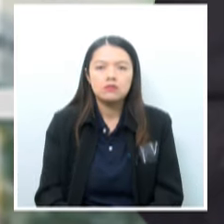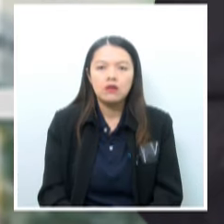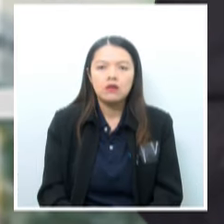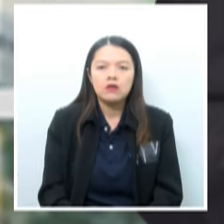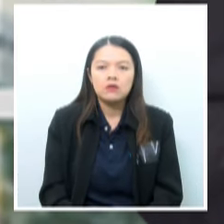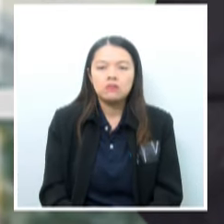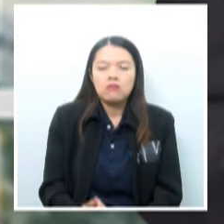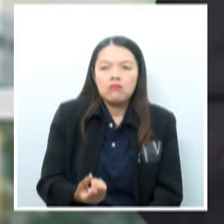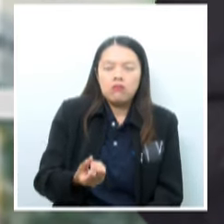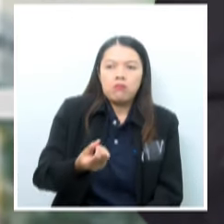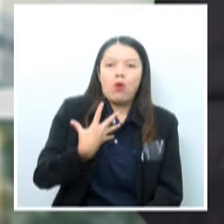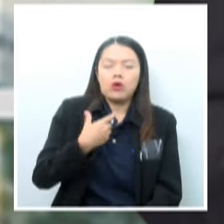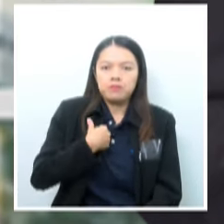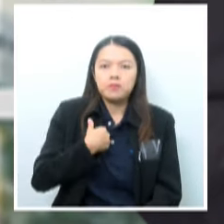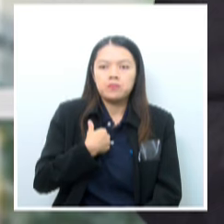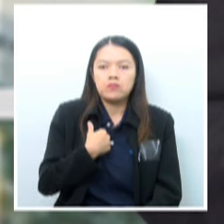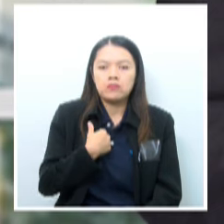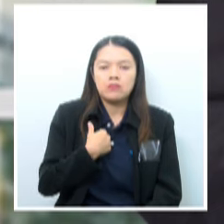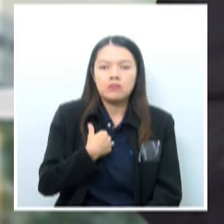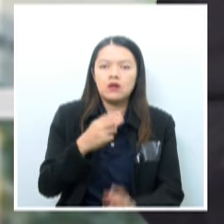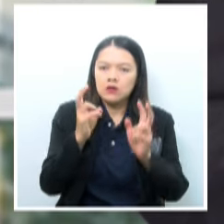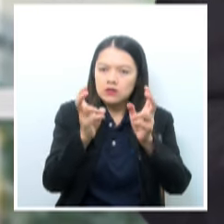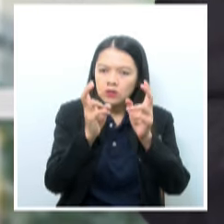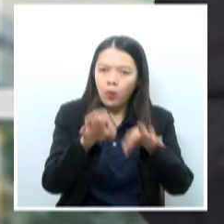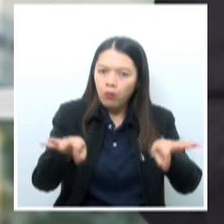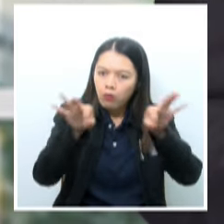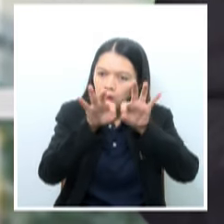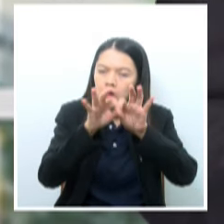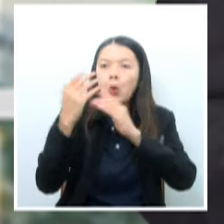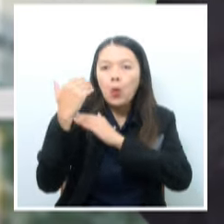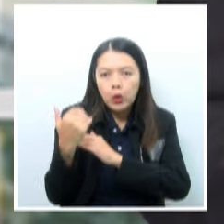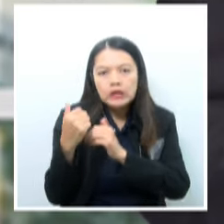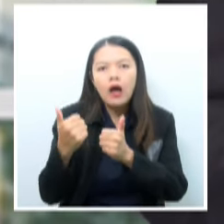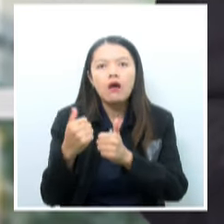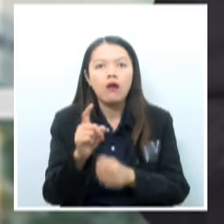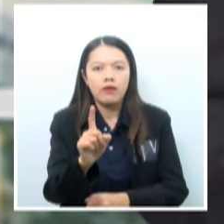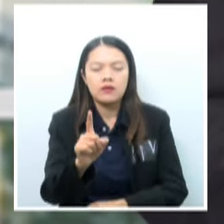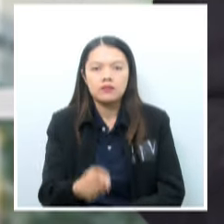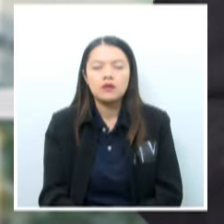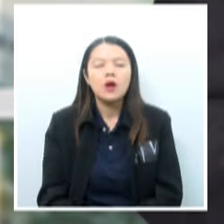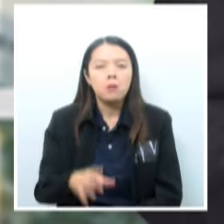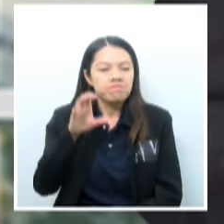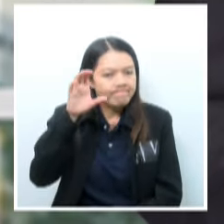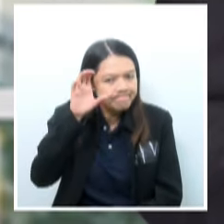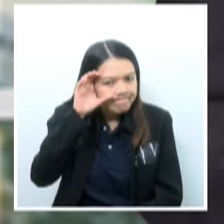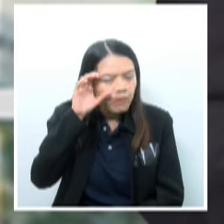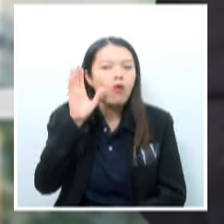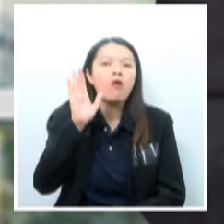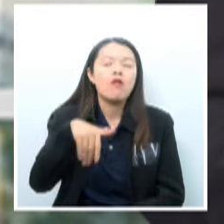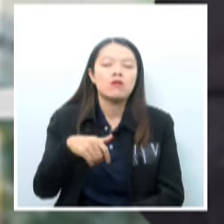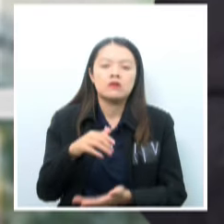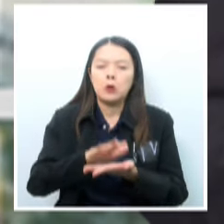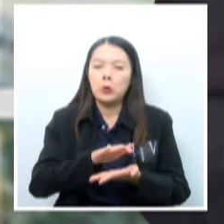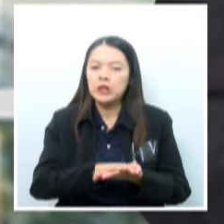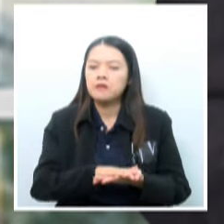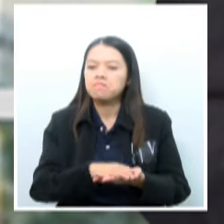เราว่าเรื่องไหนที่จะลดได้มากกว่านี้นะครับซึ่งผมเชื่อมั่นว่าจะทำให้ทั้งโรงเรียน